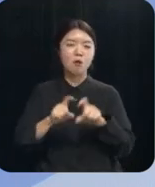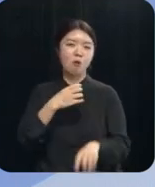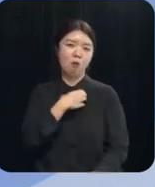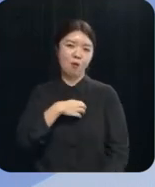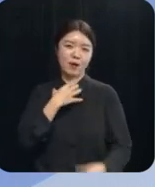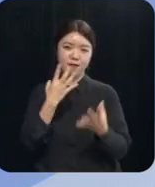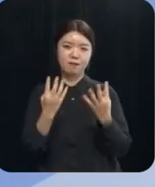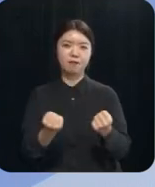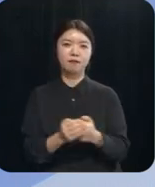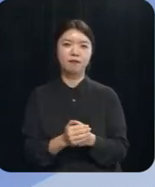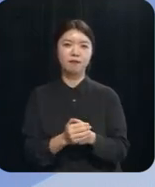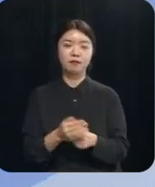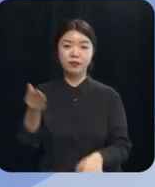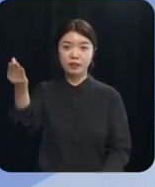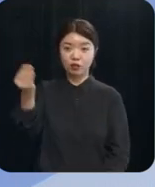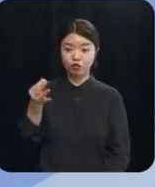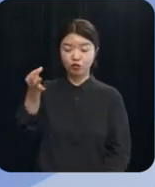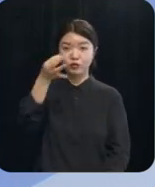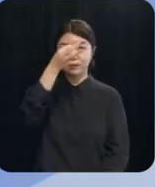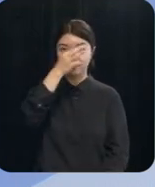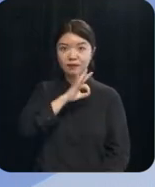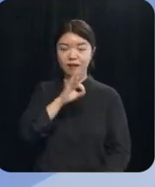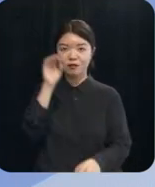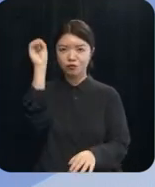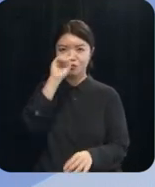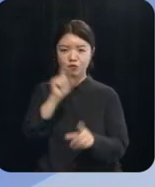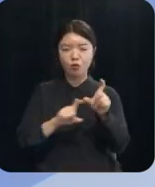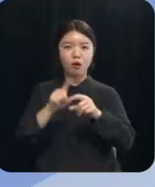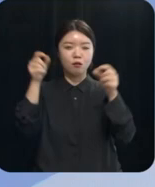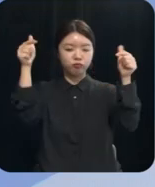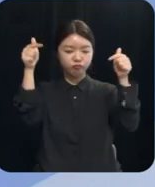우선 대출이자율을 낮추는 것이 중요합니다.